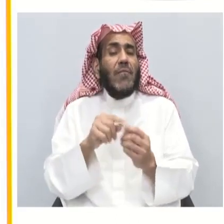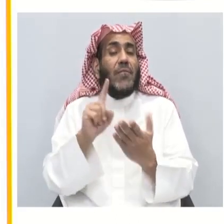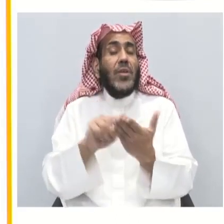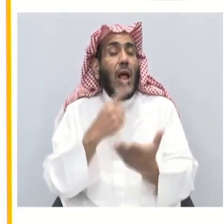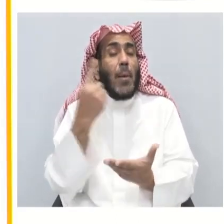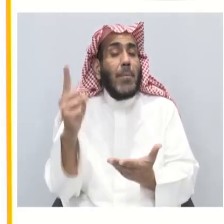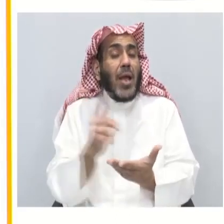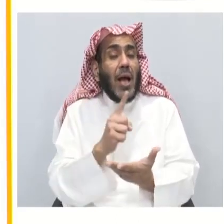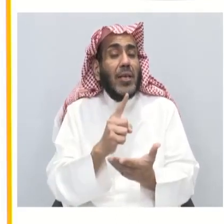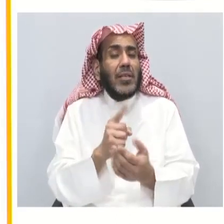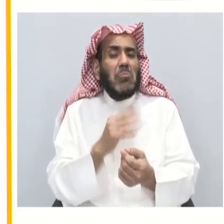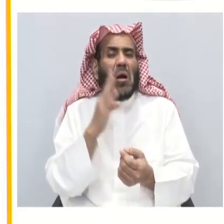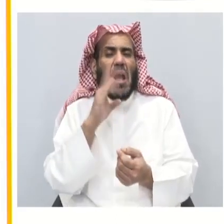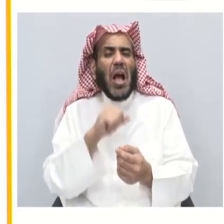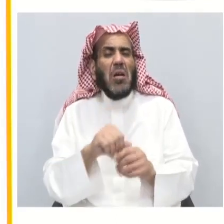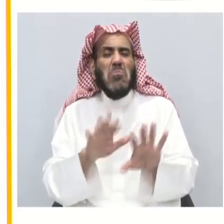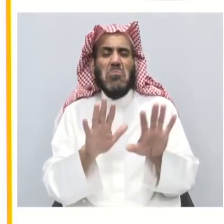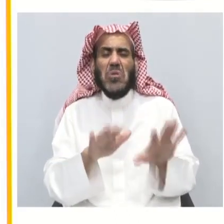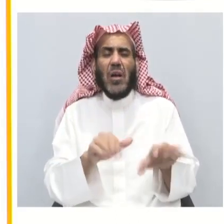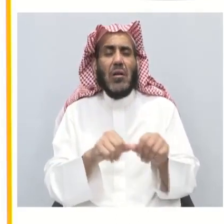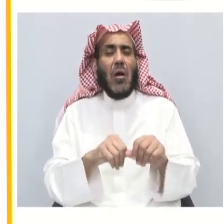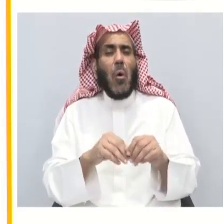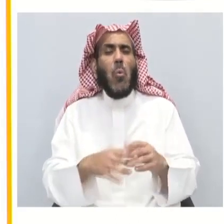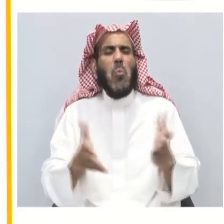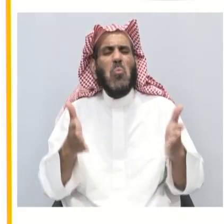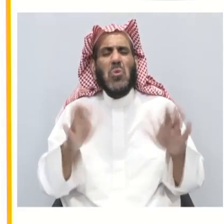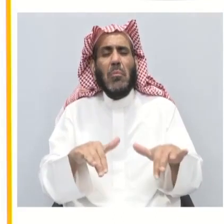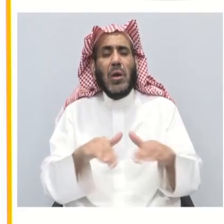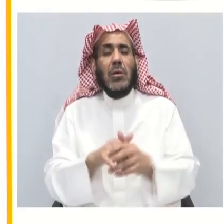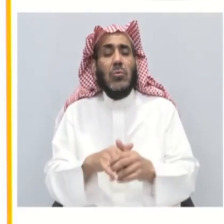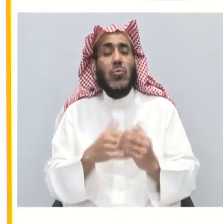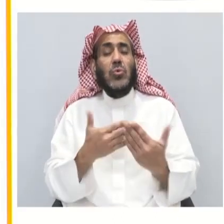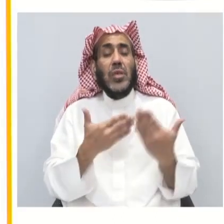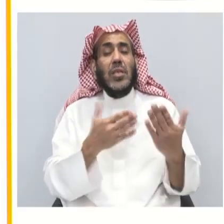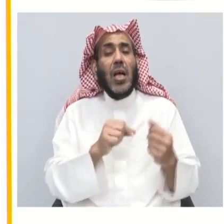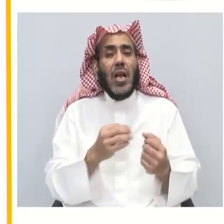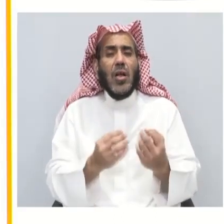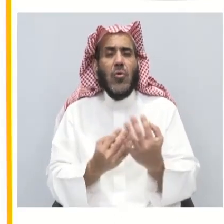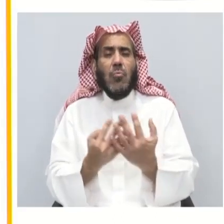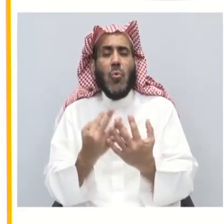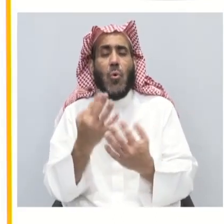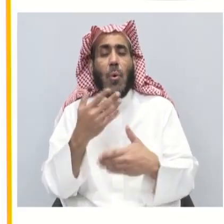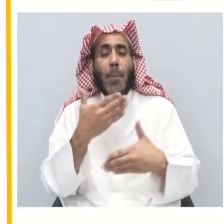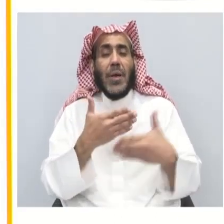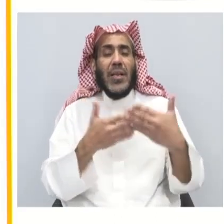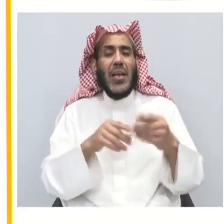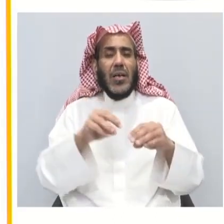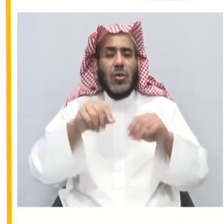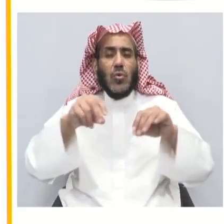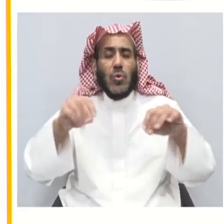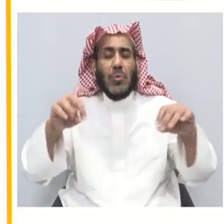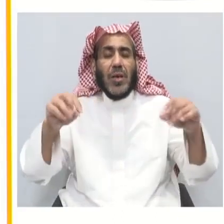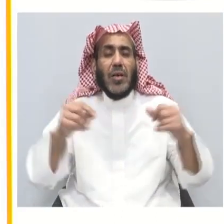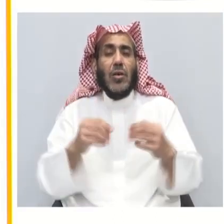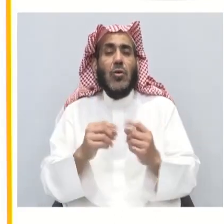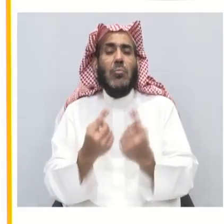البيئات الغير مستقرة أو المدمرة، وتساعد على نمو بناء تربة لنمو